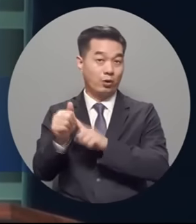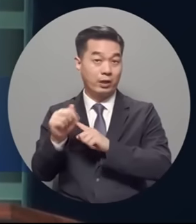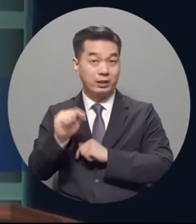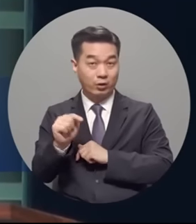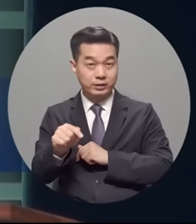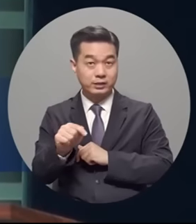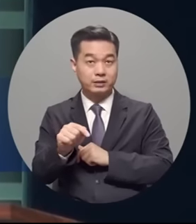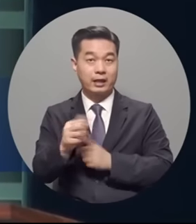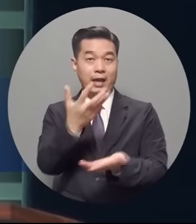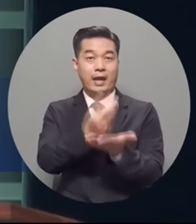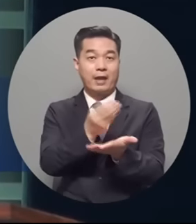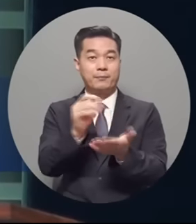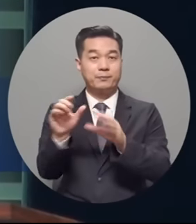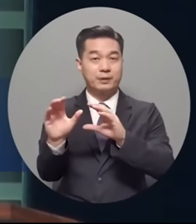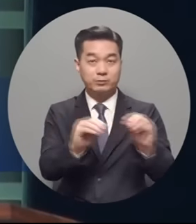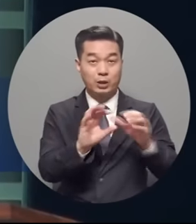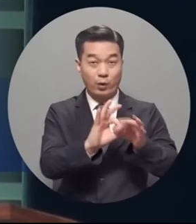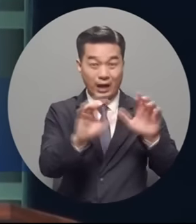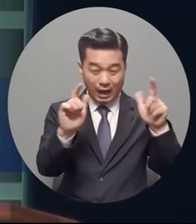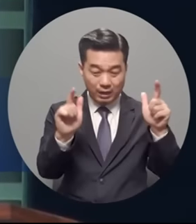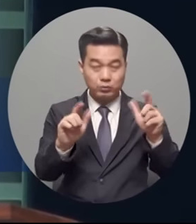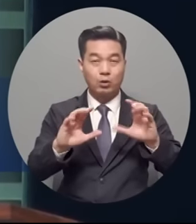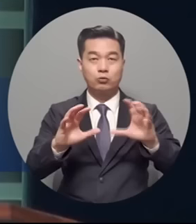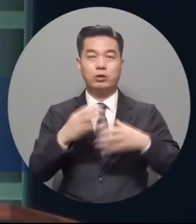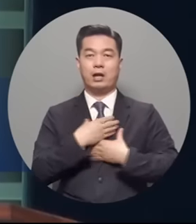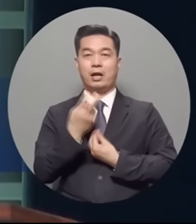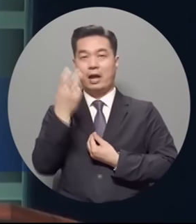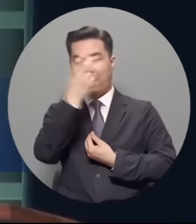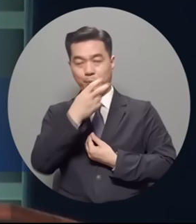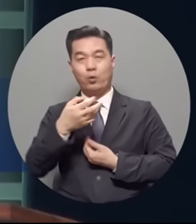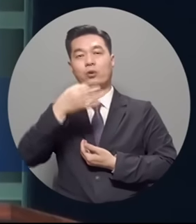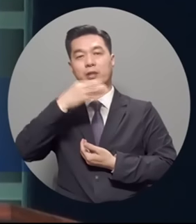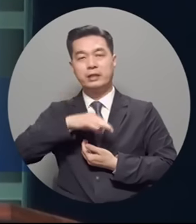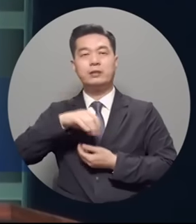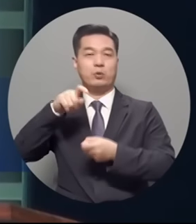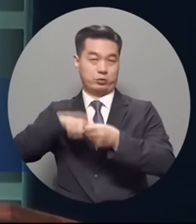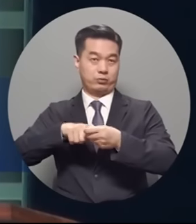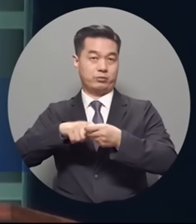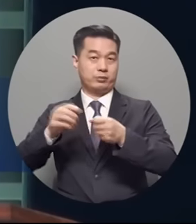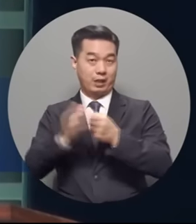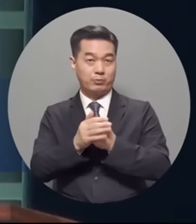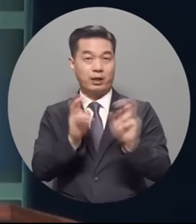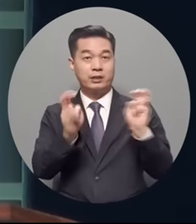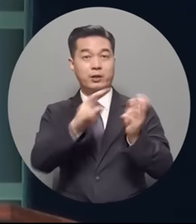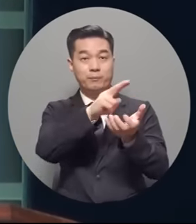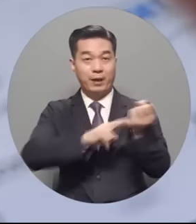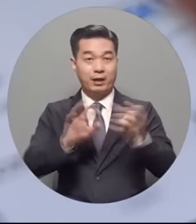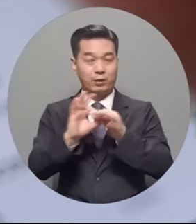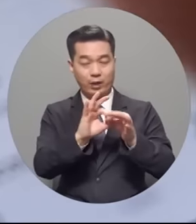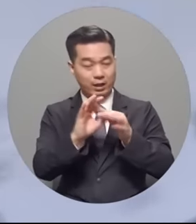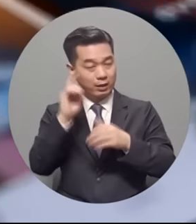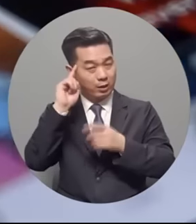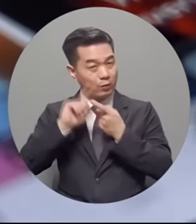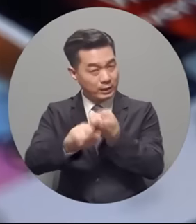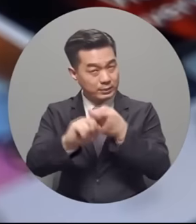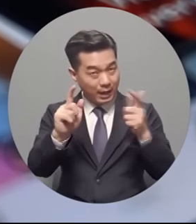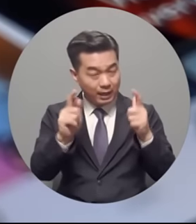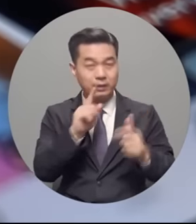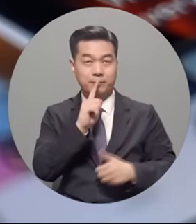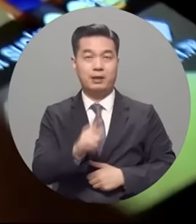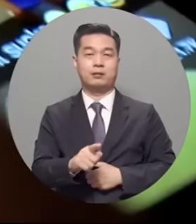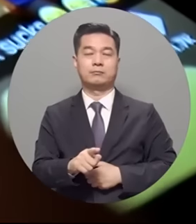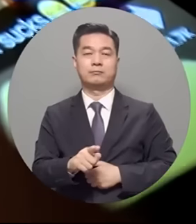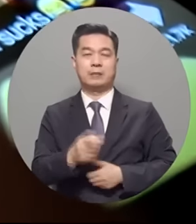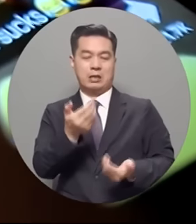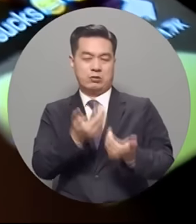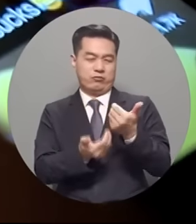of the application, but rather our interest in divestiture so that the national security interest 사사건건